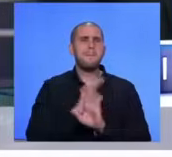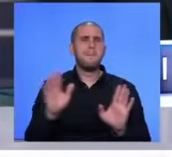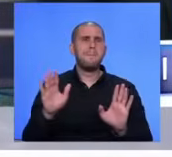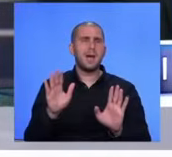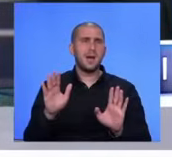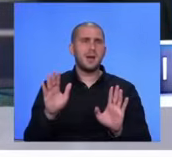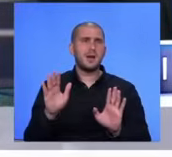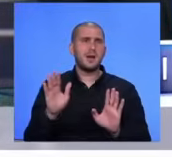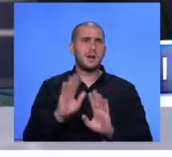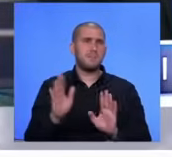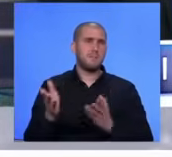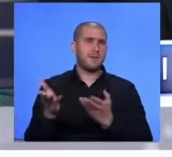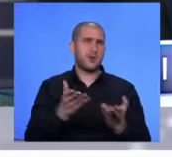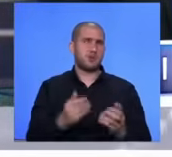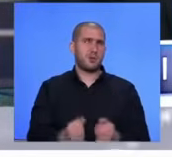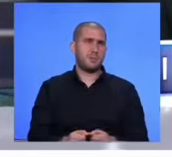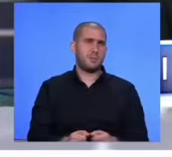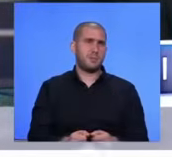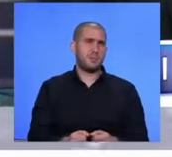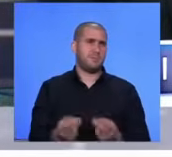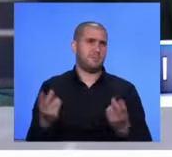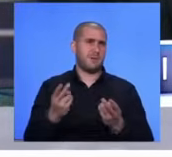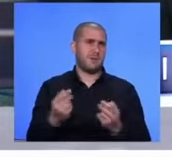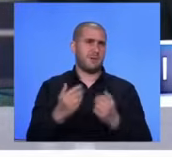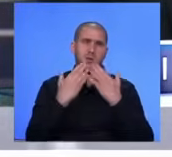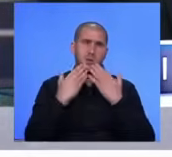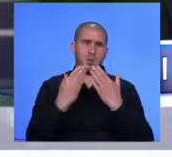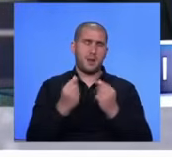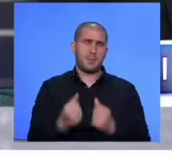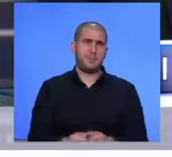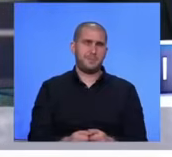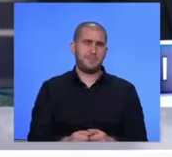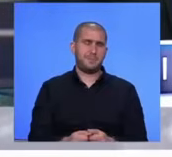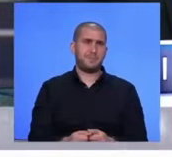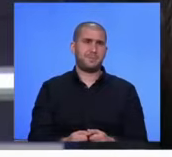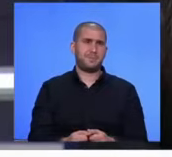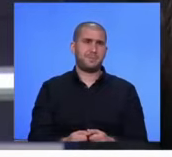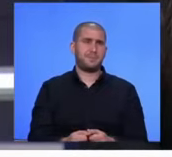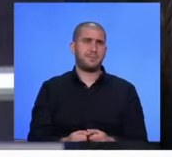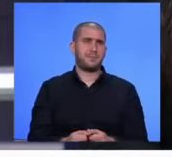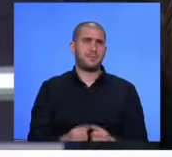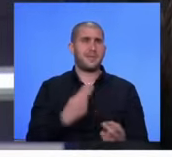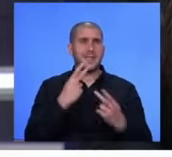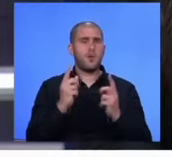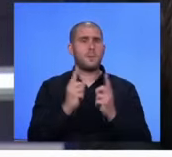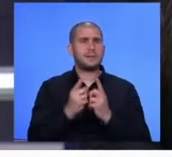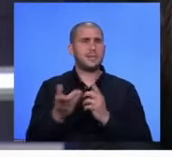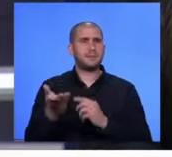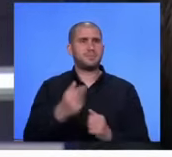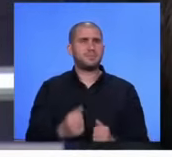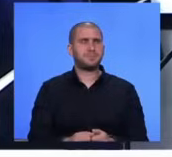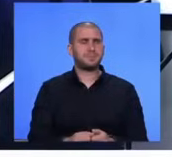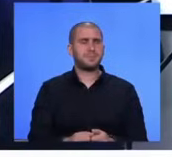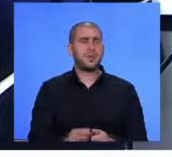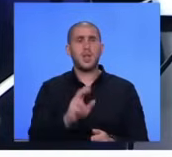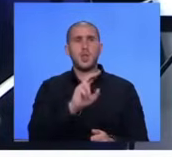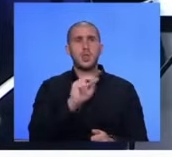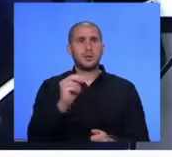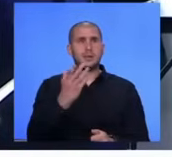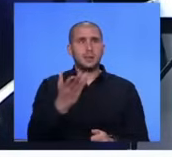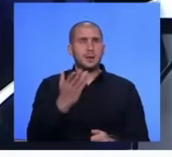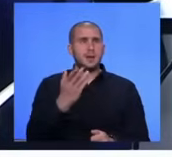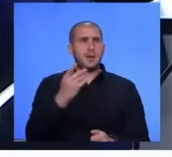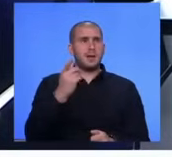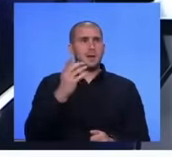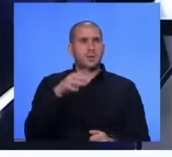בבקשה. אוקיי, תודה. תודה, רבותיי. כן, תגיבו בקצרה, מישהו. כן, הנושא הזה התלמיד הצביע,